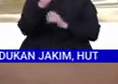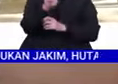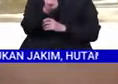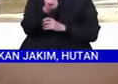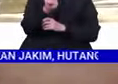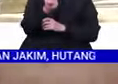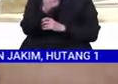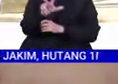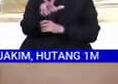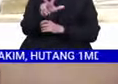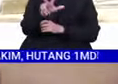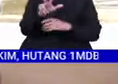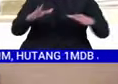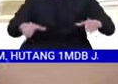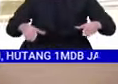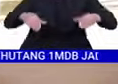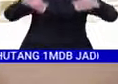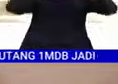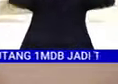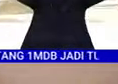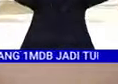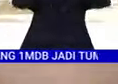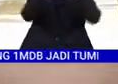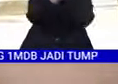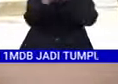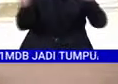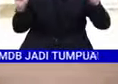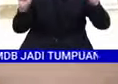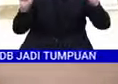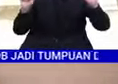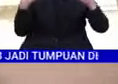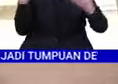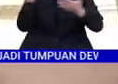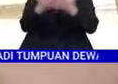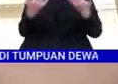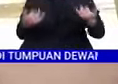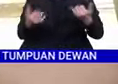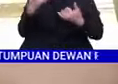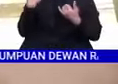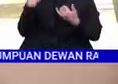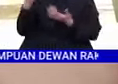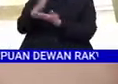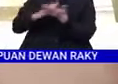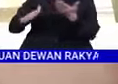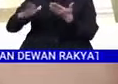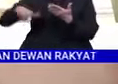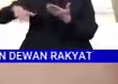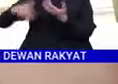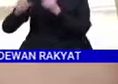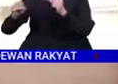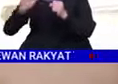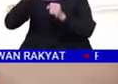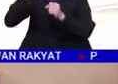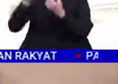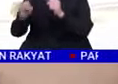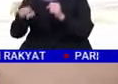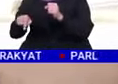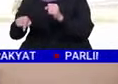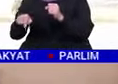AK47 menarik telah berjaya disiapkan pada sehingga kini sebaginya akan disiapkan sehingga